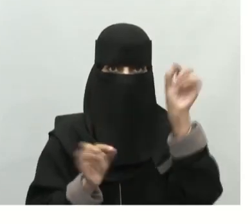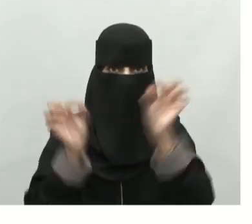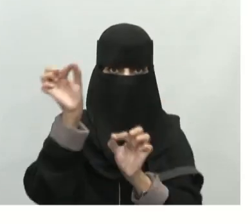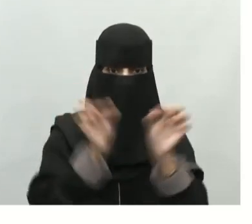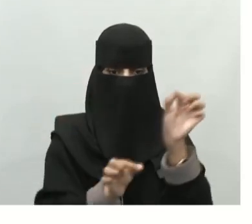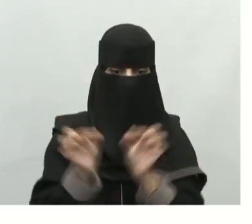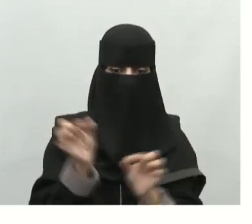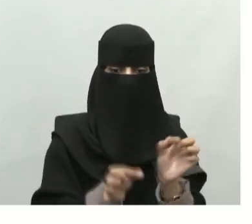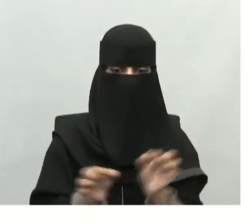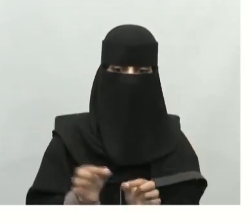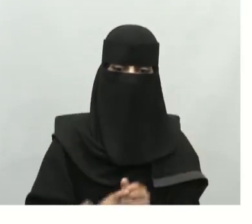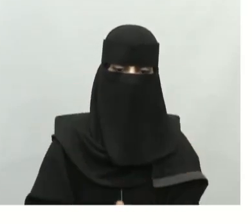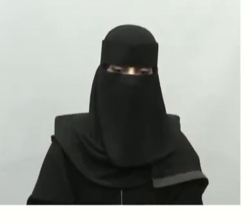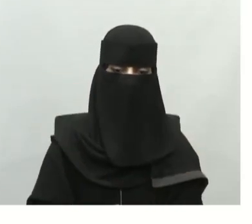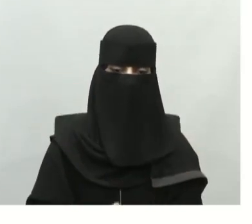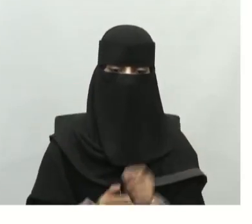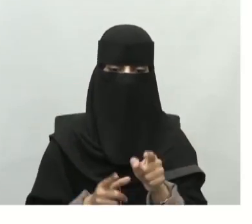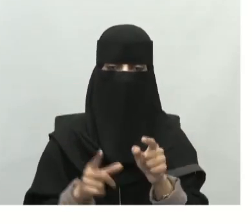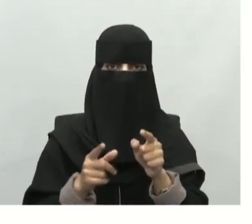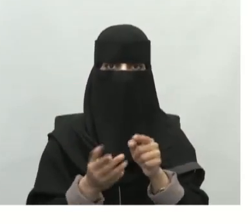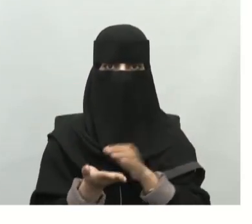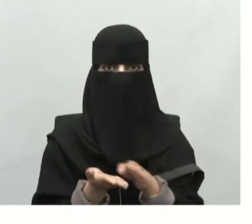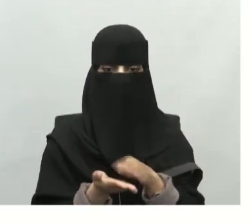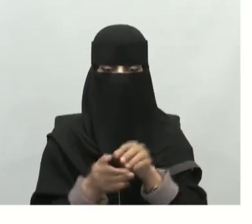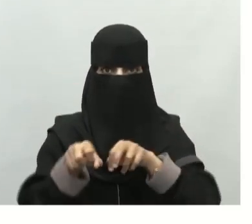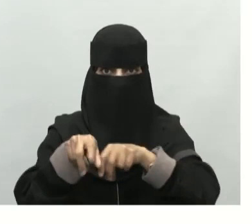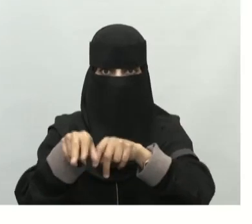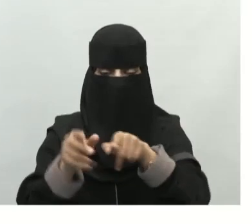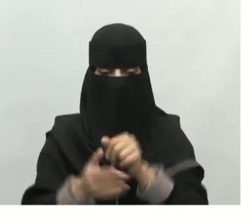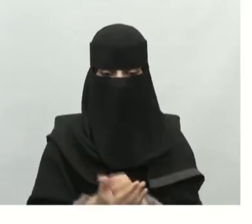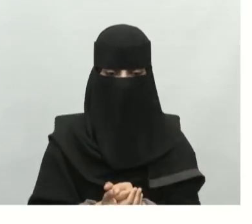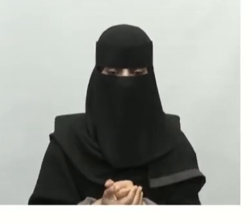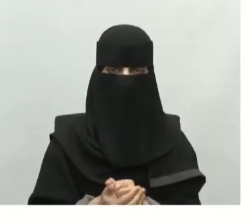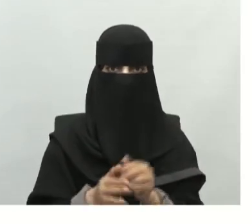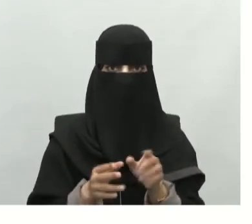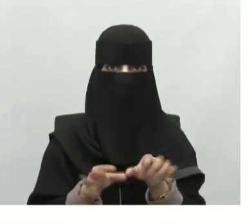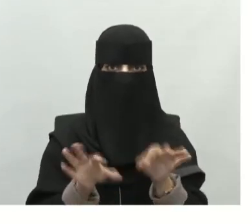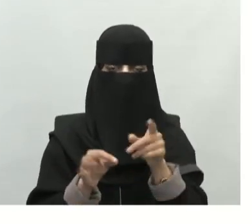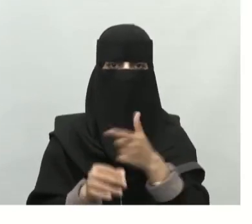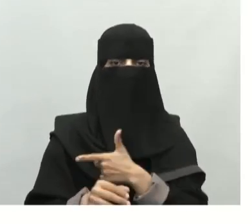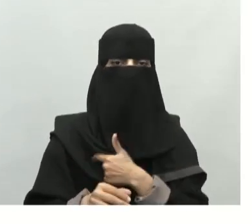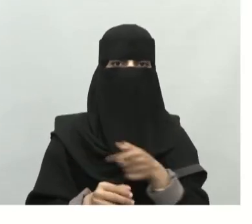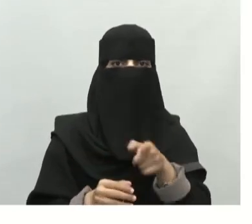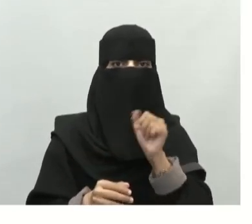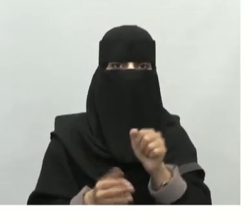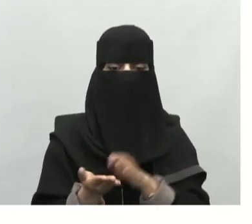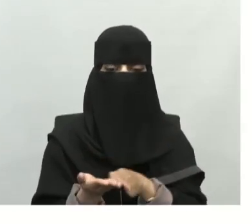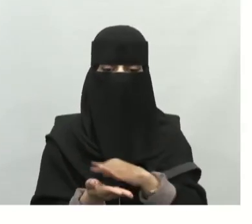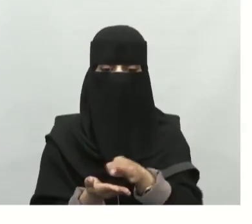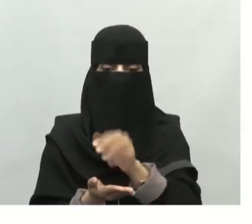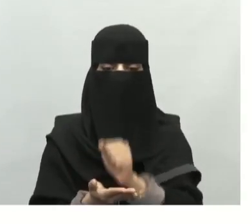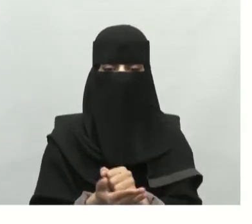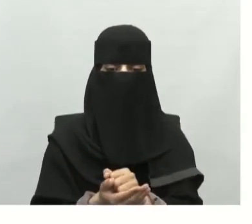او صلي هذه الحيوانات التي تسمى زواحف